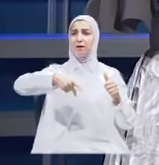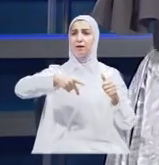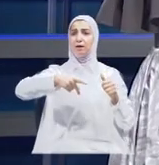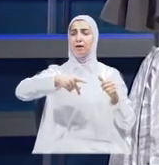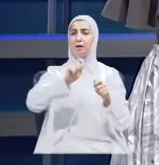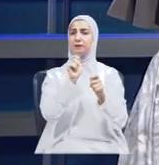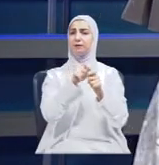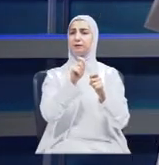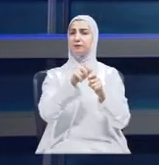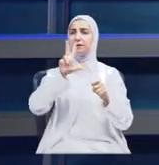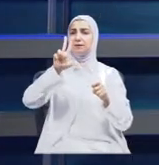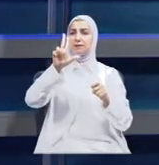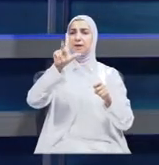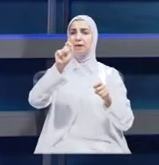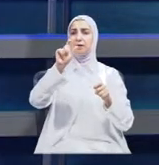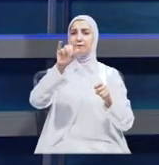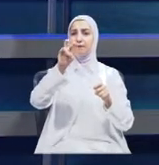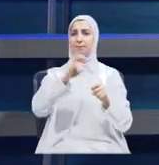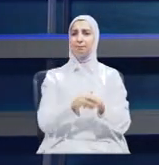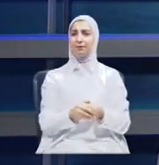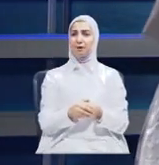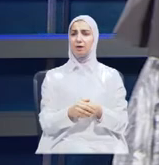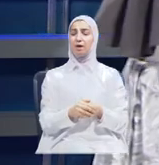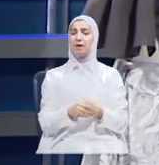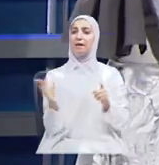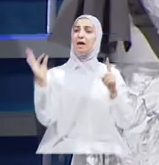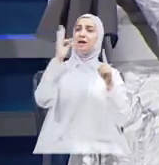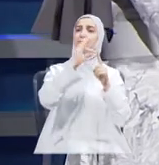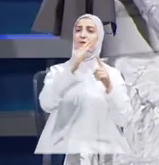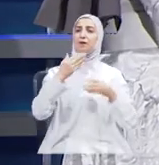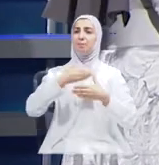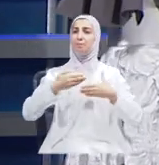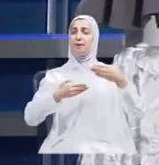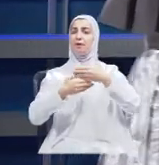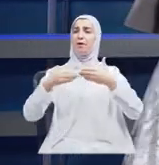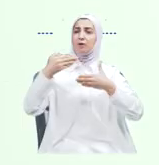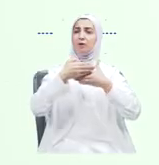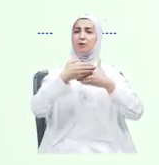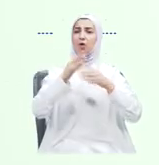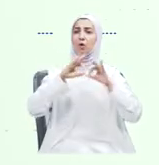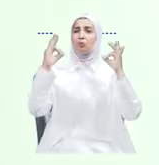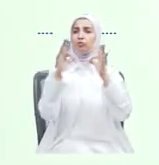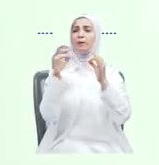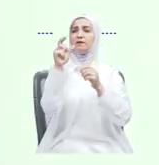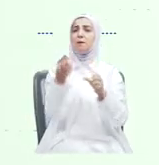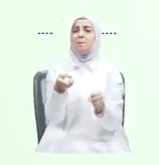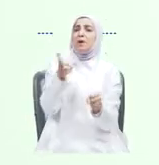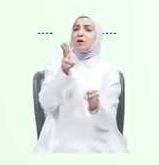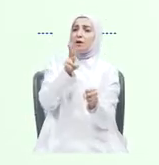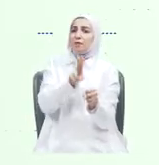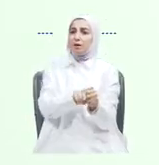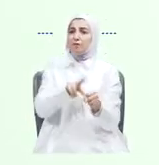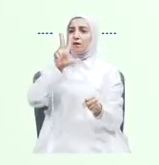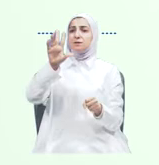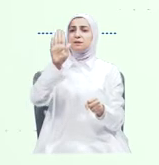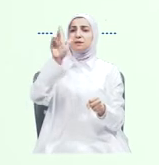الإصلاحية السلفية كان هدفها إعادة بناء المجتمع الإسلامي بالرجوع إلى السلف الصالح، وهو في عهد